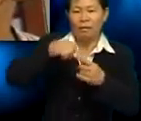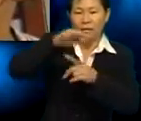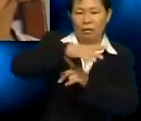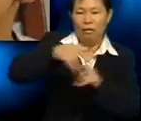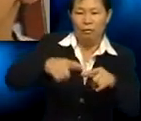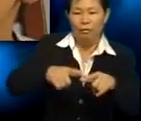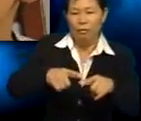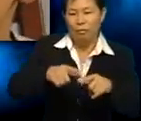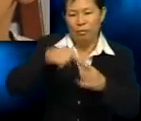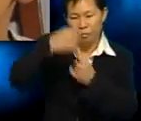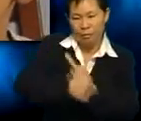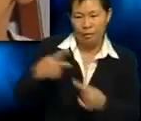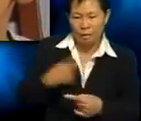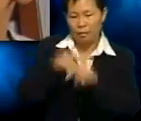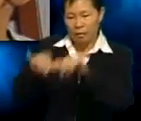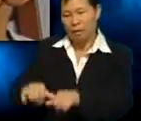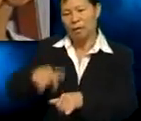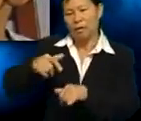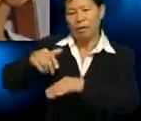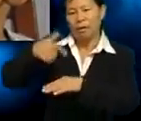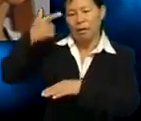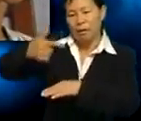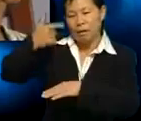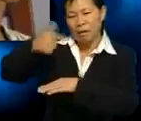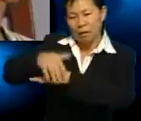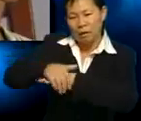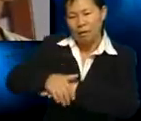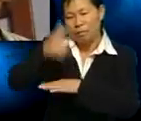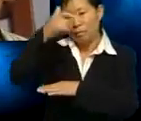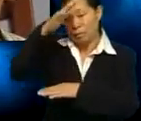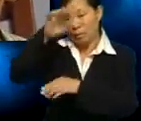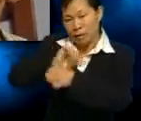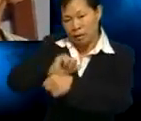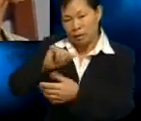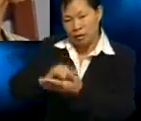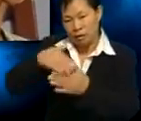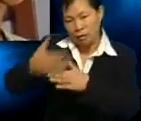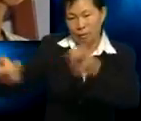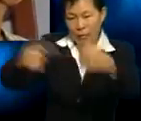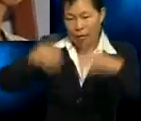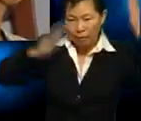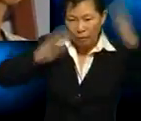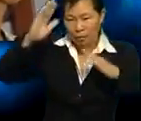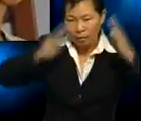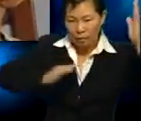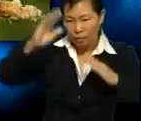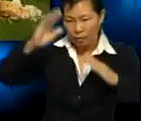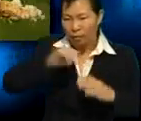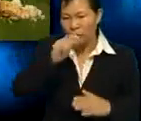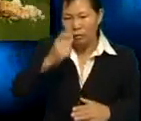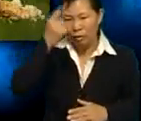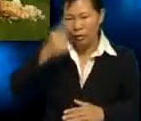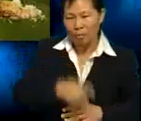Malaysia. Kami tinggal di England dahulu kerana ayah saya bekerja di situ. Selepas pulang ke Malaysia, banyak perkara yang saya tidak